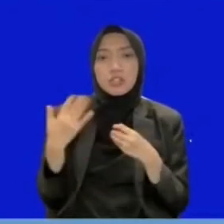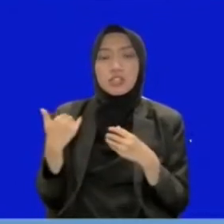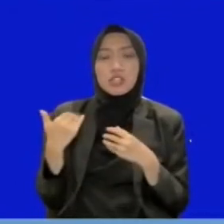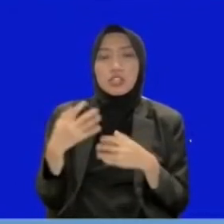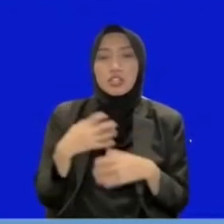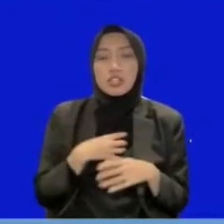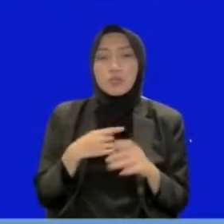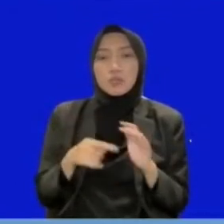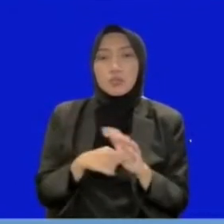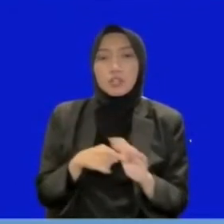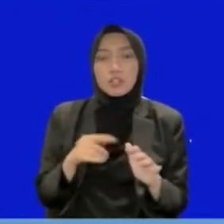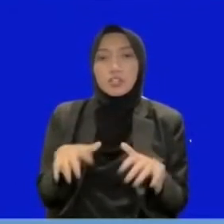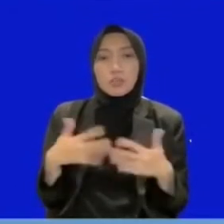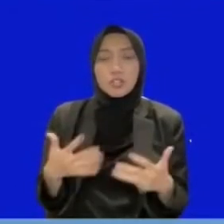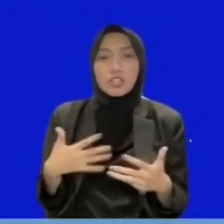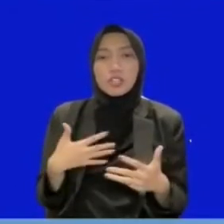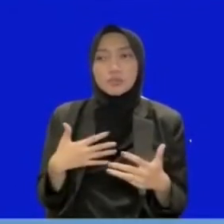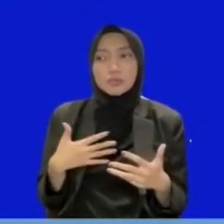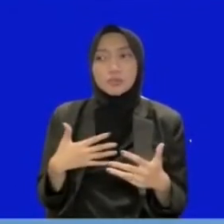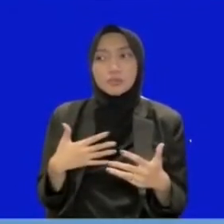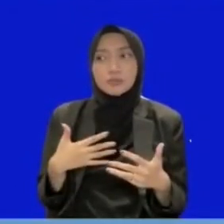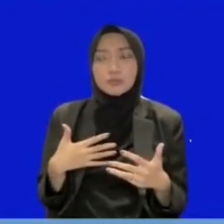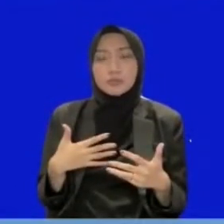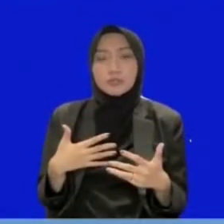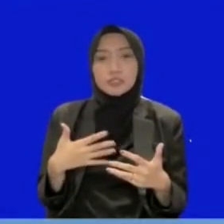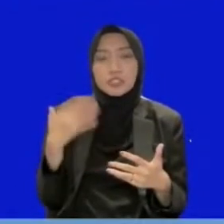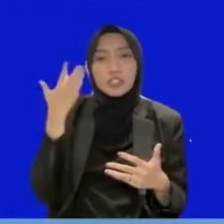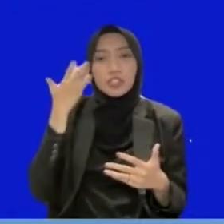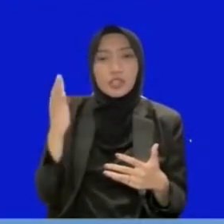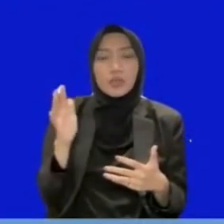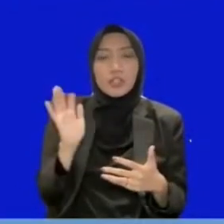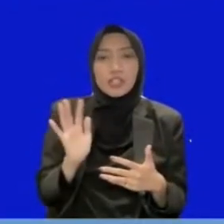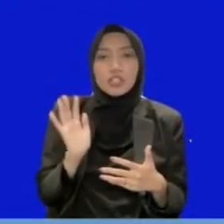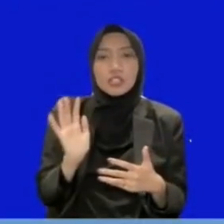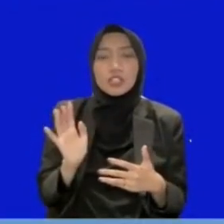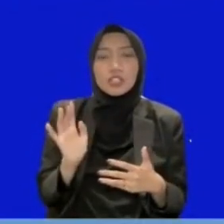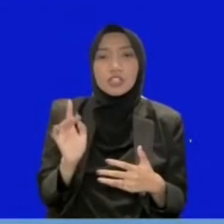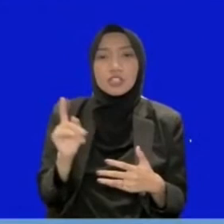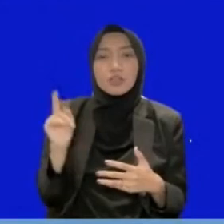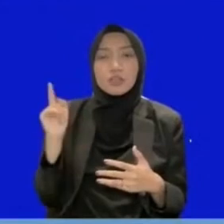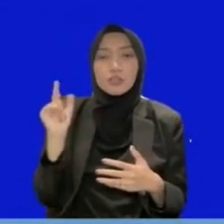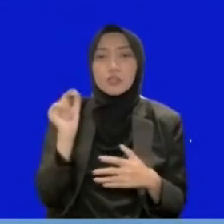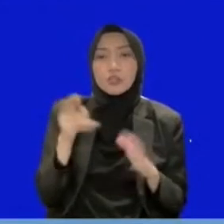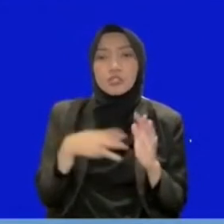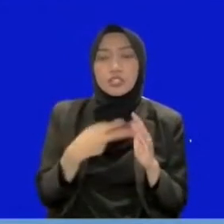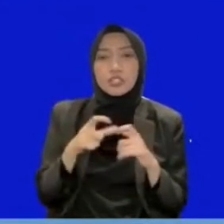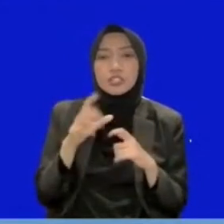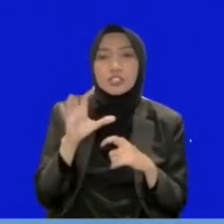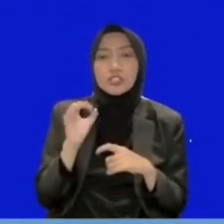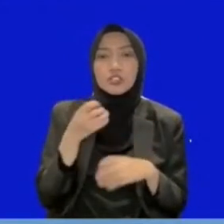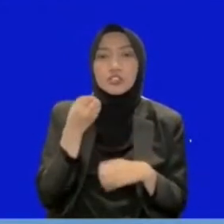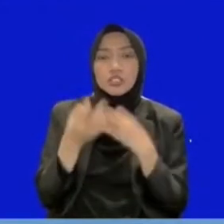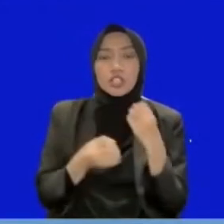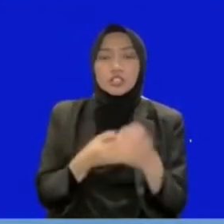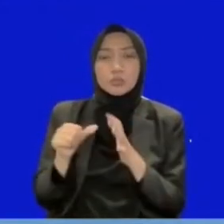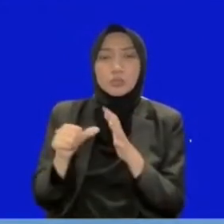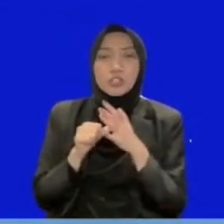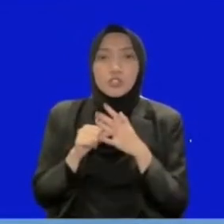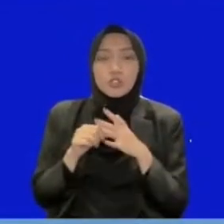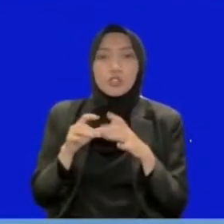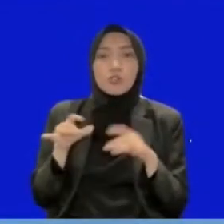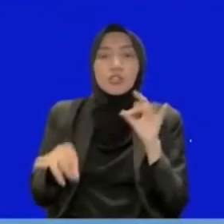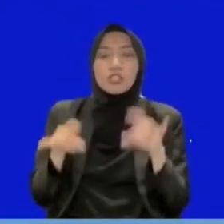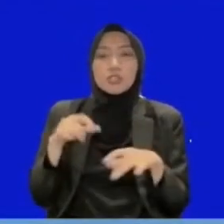dianggap kurang atau gimana ya. Kita juga kurang tahu, mungkin nanti dari teman-teman UNESCO bisa bantu jelasin. Kemudian management system